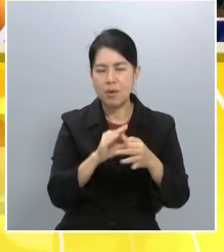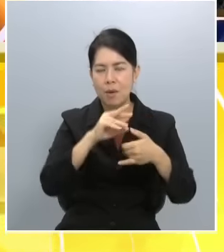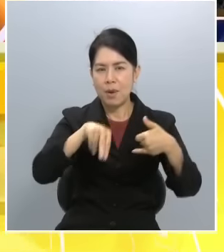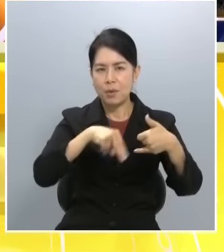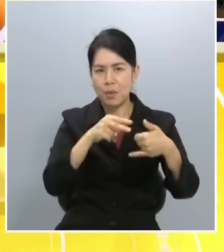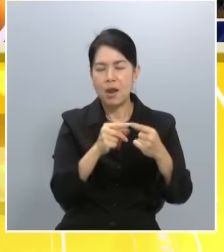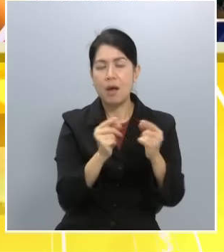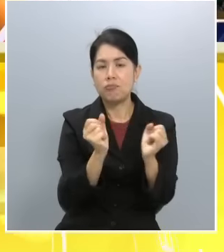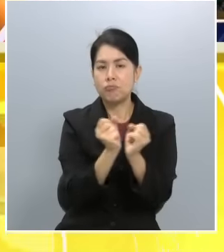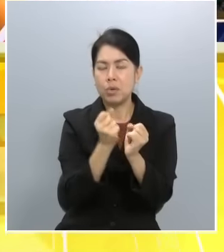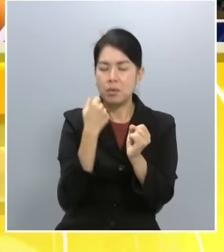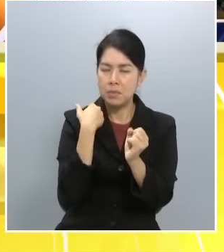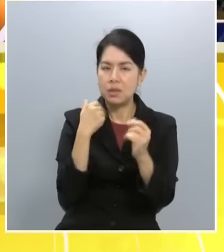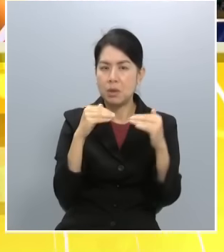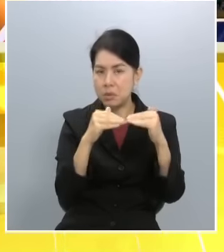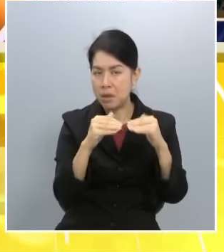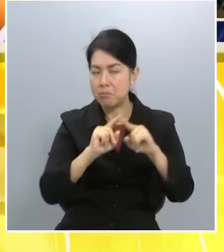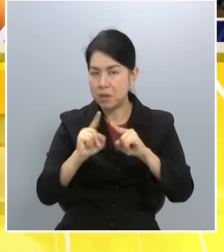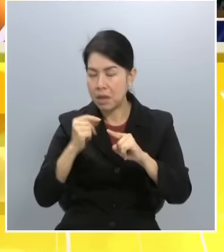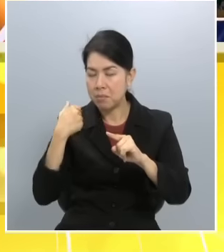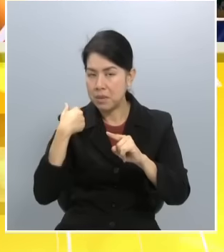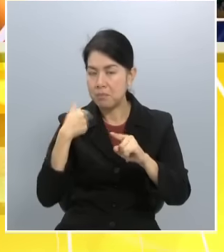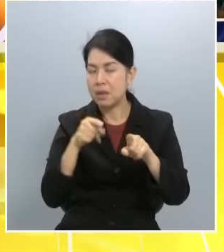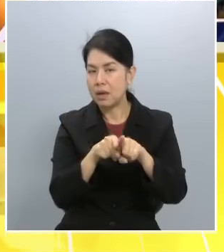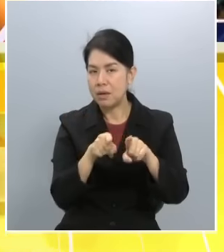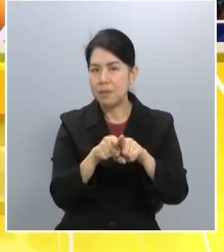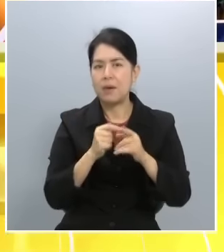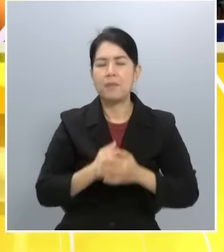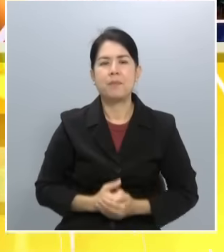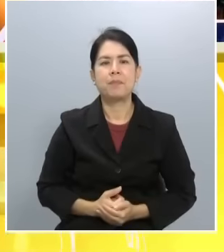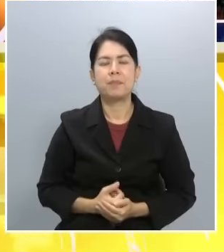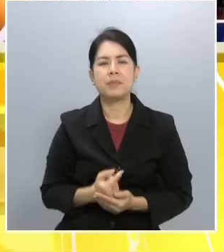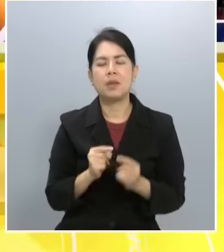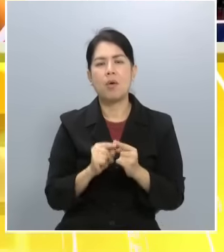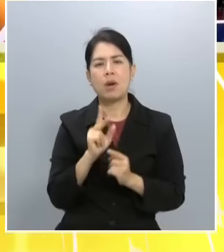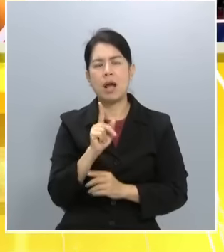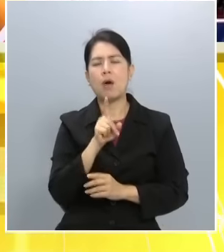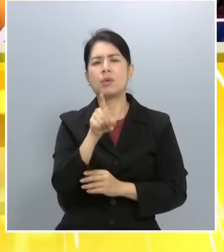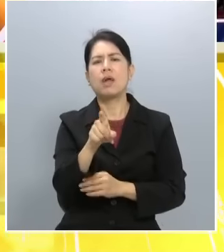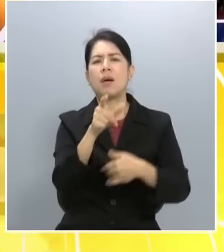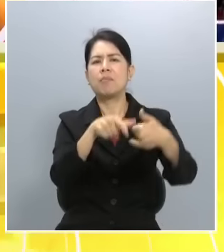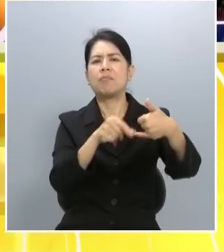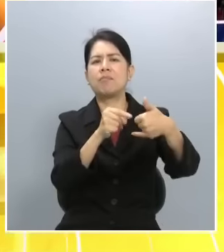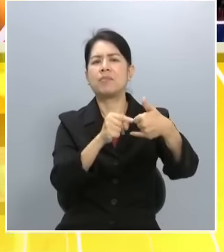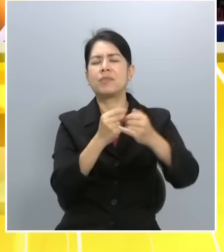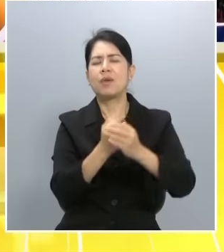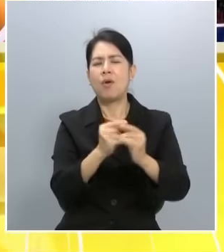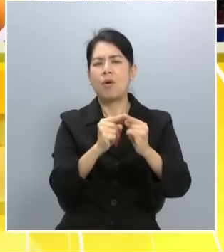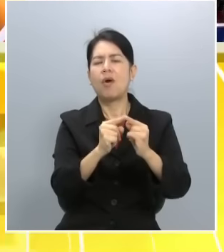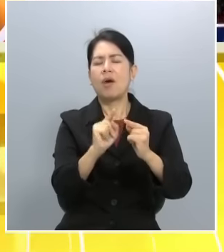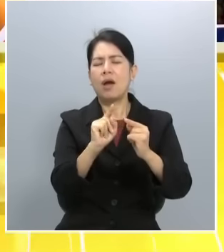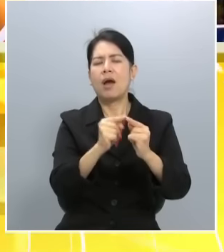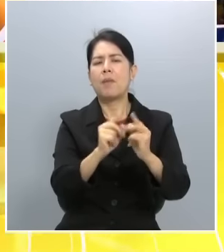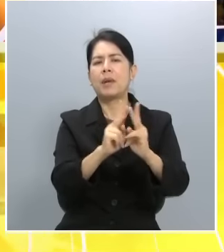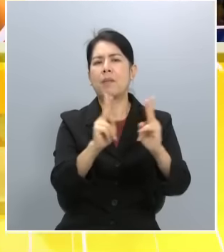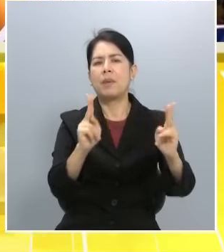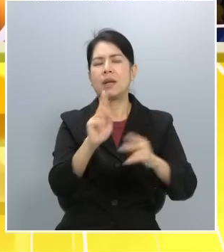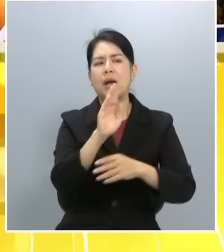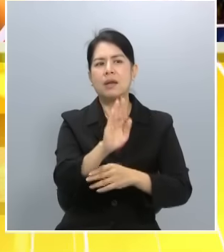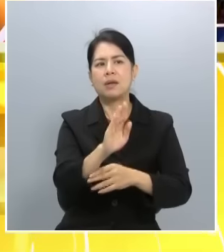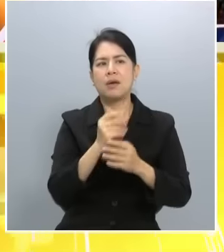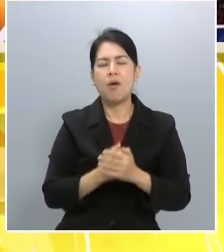ข่าวถามถึงประเด็นกรรมธิการตำรวจของคุณชัยชนะสงสัยอาการป่วยของนายทักษิณอีกนานเท่าไหร่